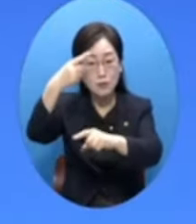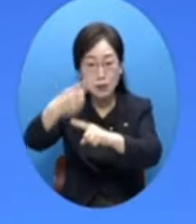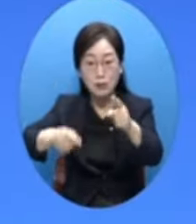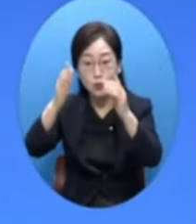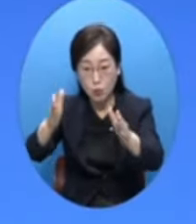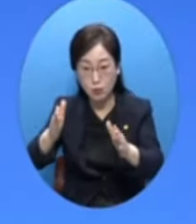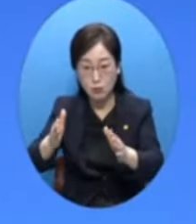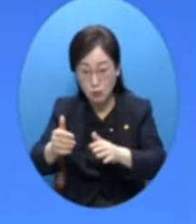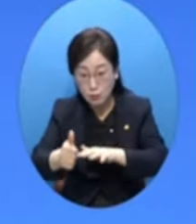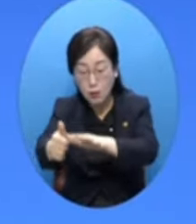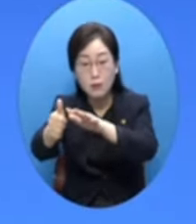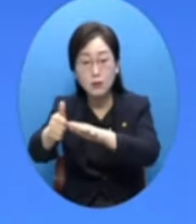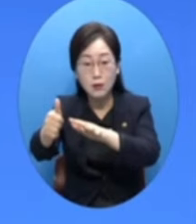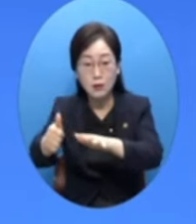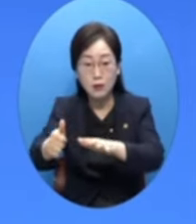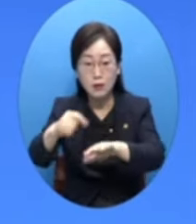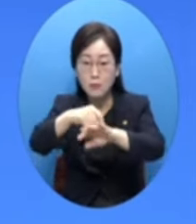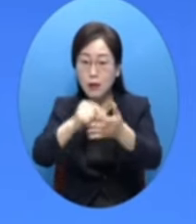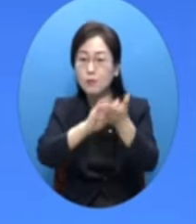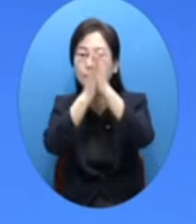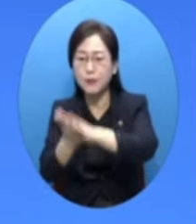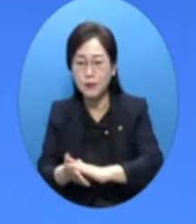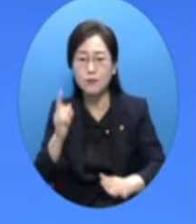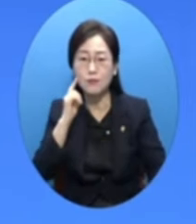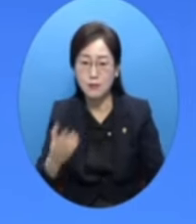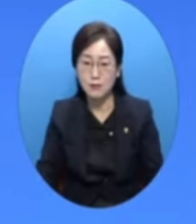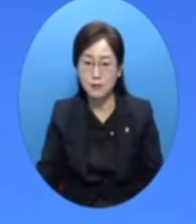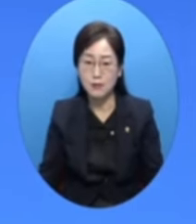것입니다. 인간이 이렇게 참으로